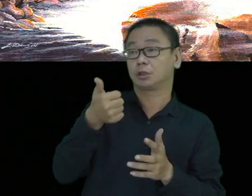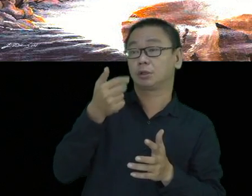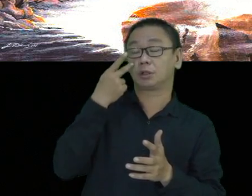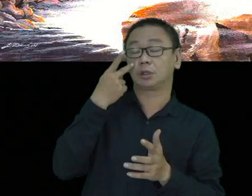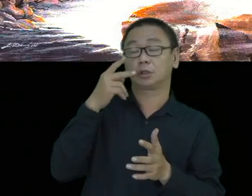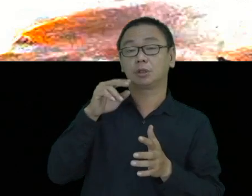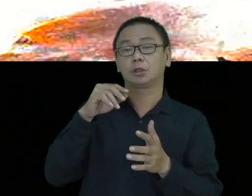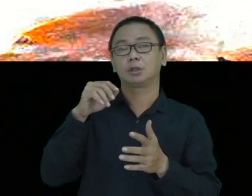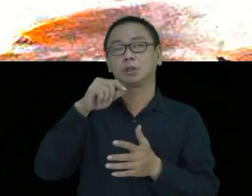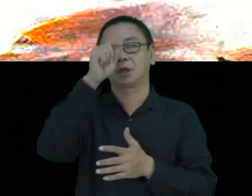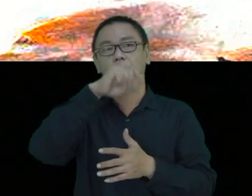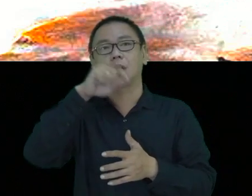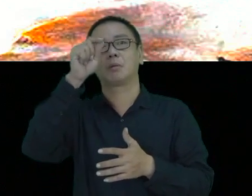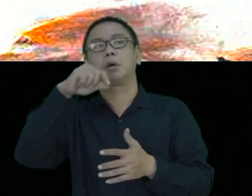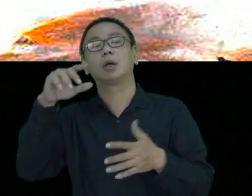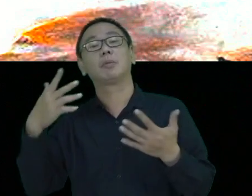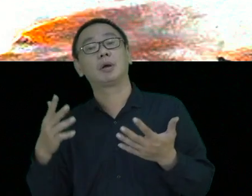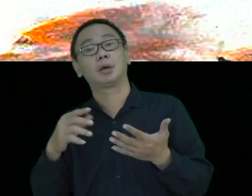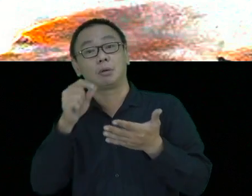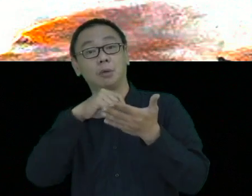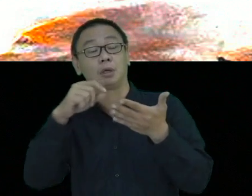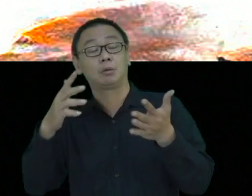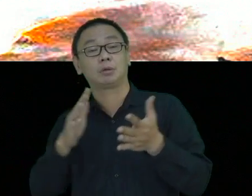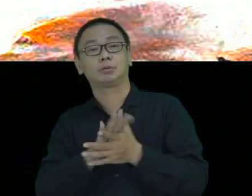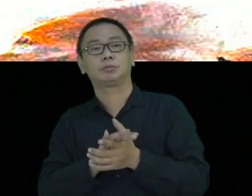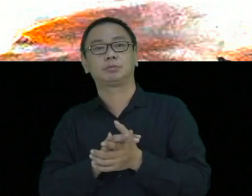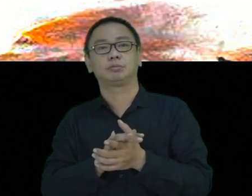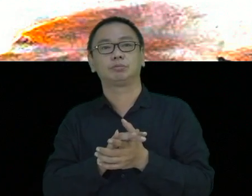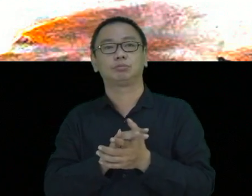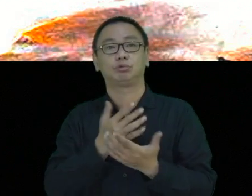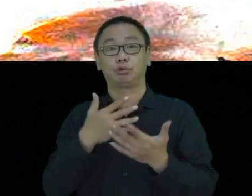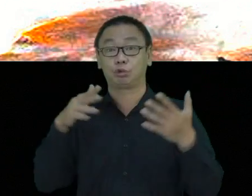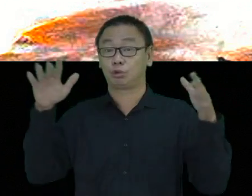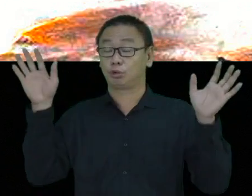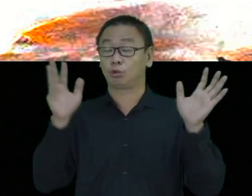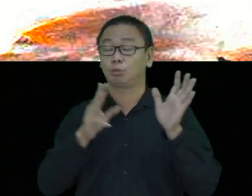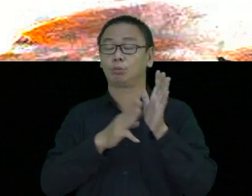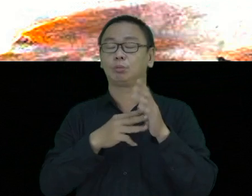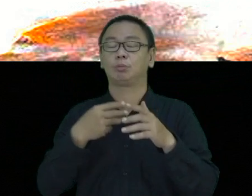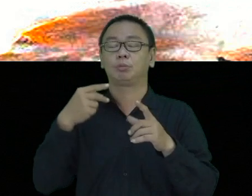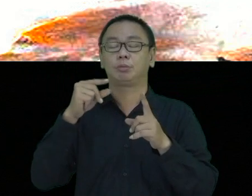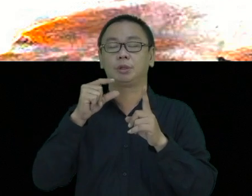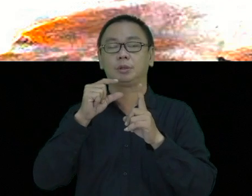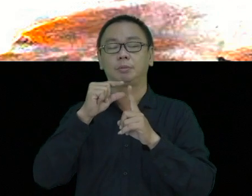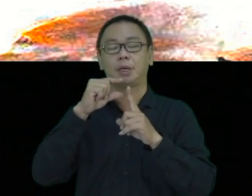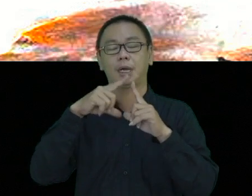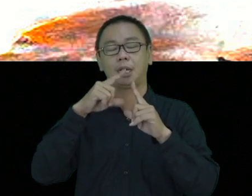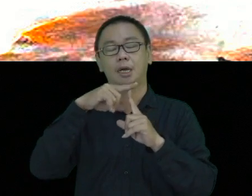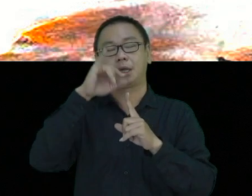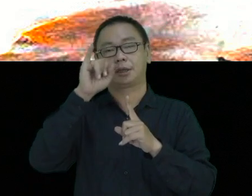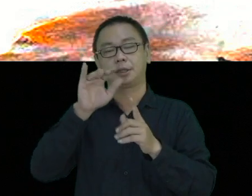Ternyata gambar burung merpati di tengah, di dalam karang dan di bawah air terjun.